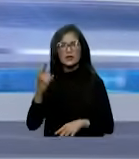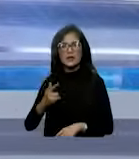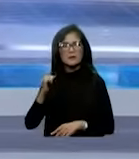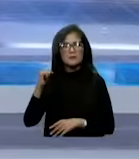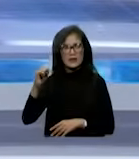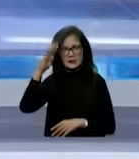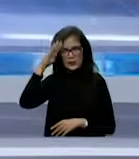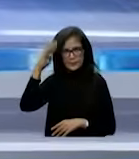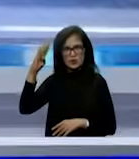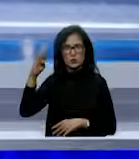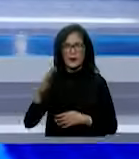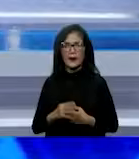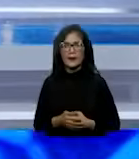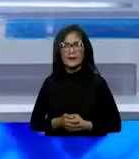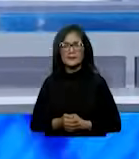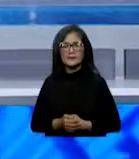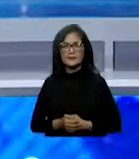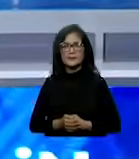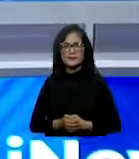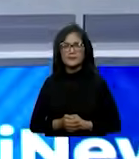dan sampai jumpa.